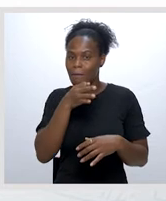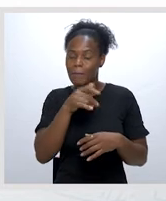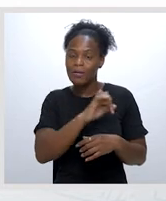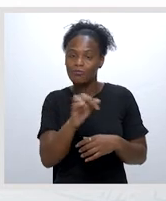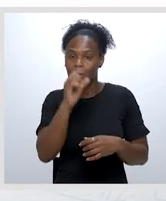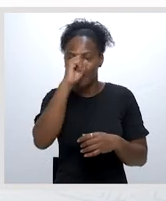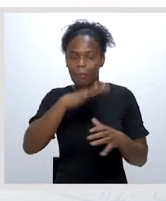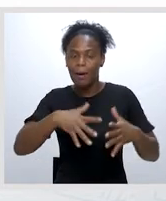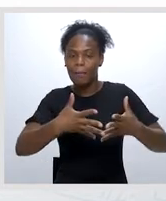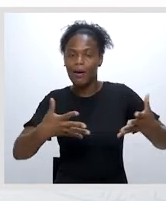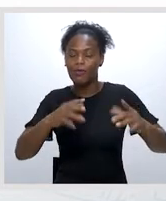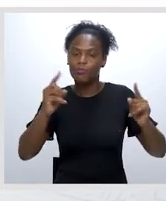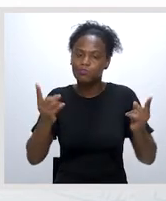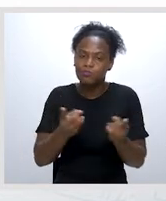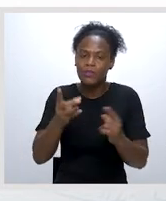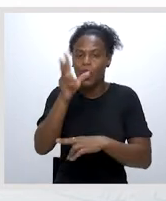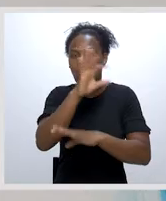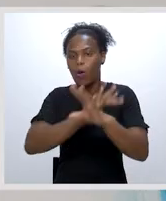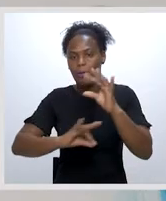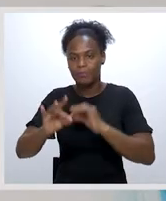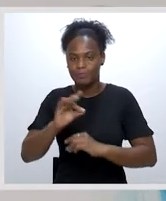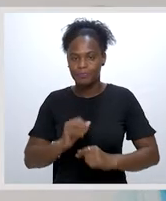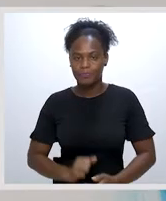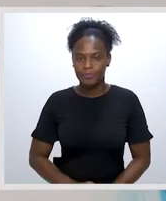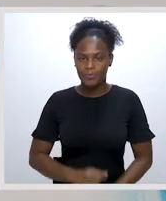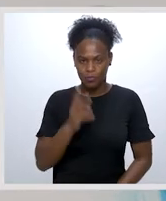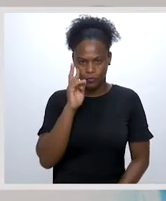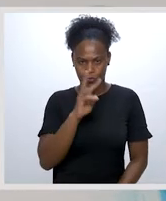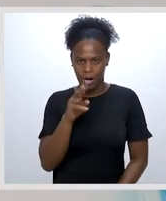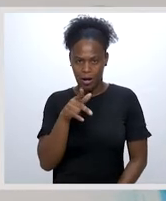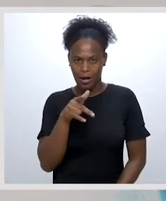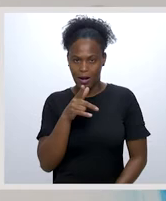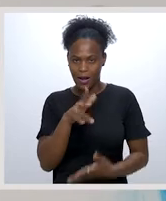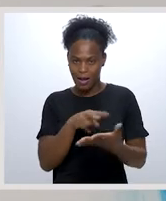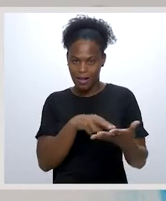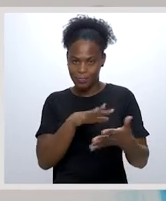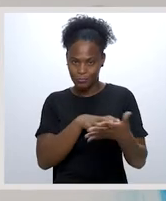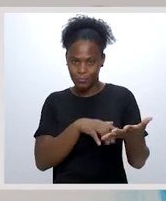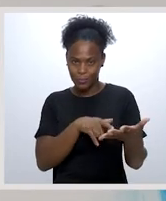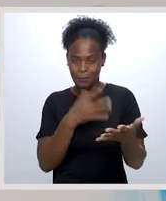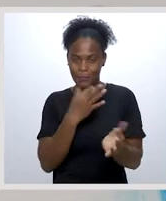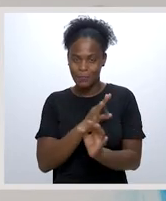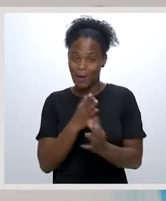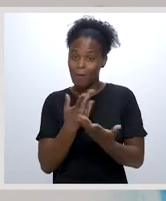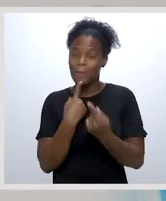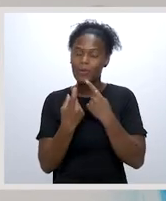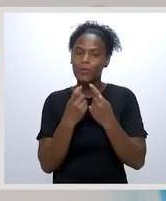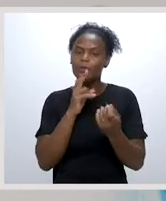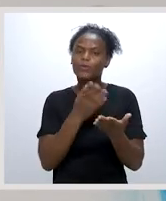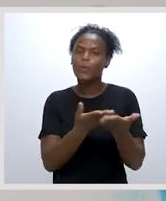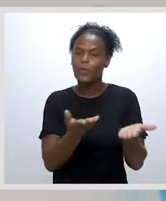parc miniature d'Europe. Tu as suivi la lecture? Magnifique. Maintenant, on va répondre à quelques